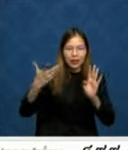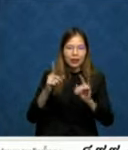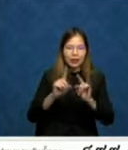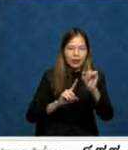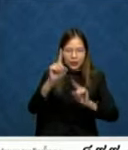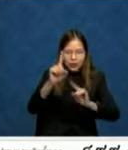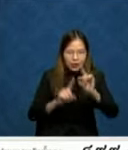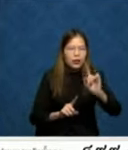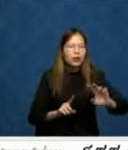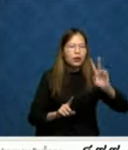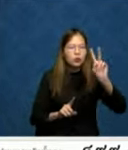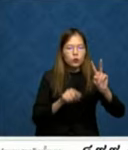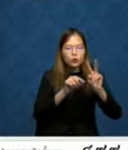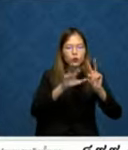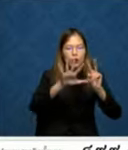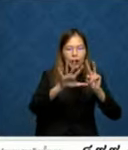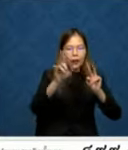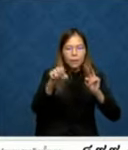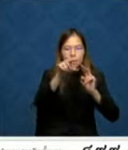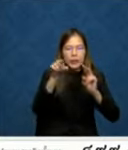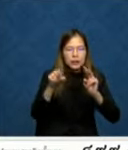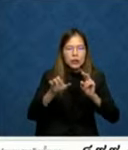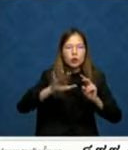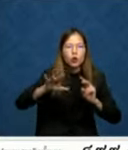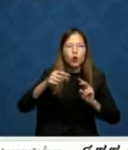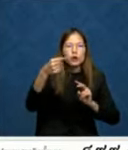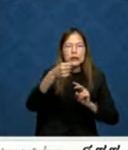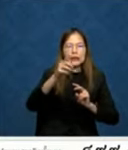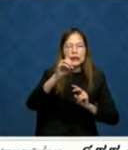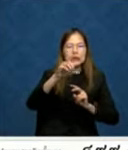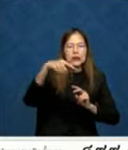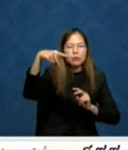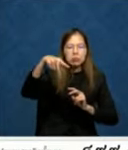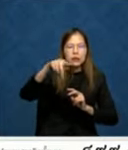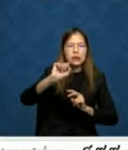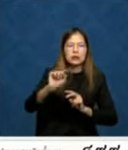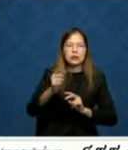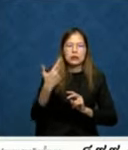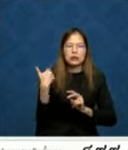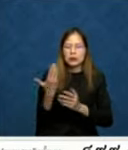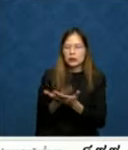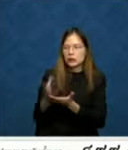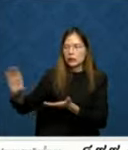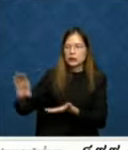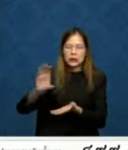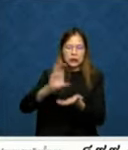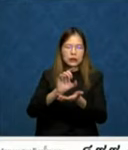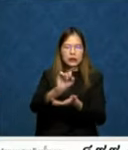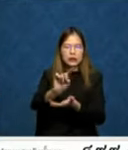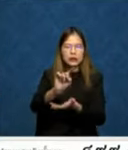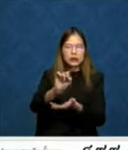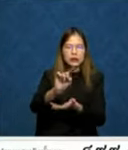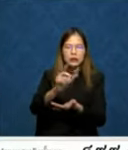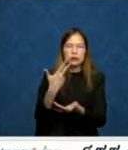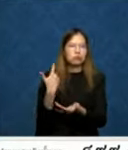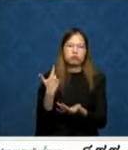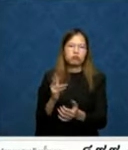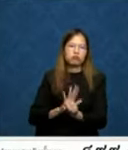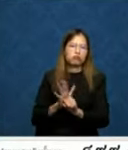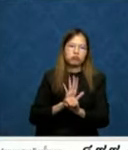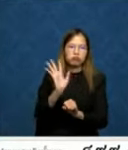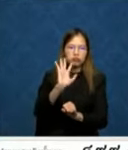มาณ 2.5% ของ GDP เมื่อท่านเอาเงินตรงนี้นะครับไปลงทุนแล้วมันจะคุ้มค่าได้ยังไง